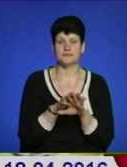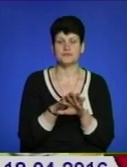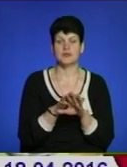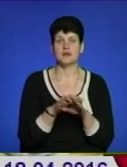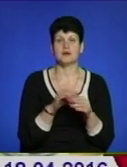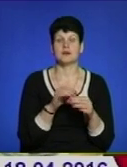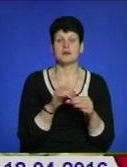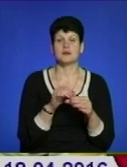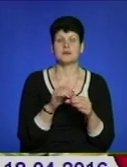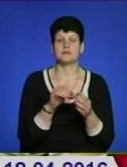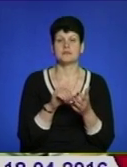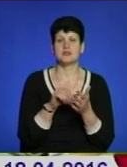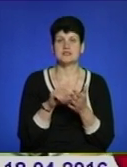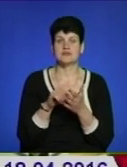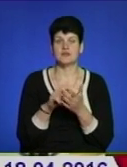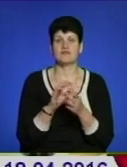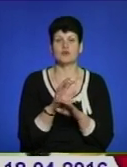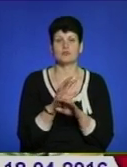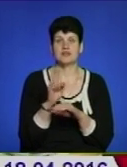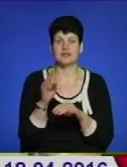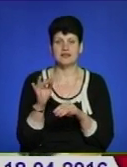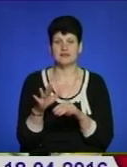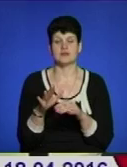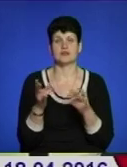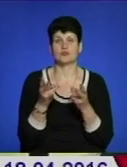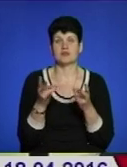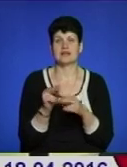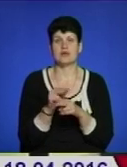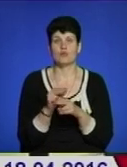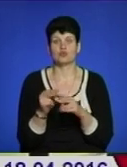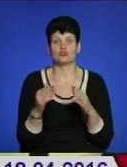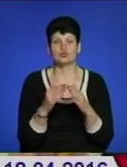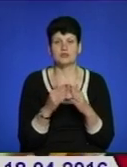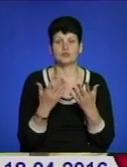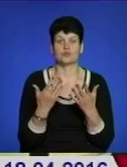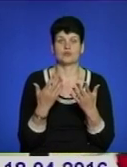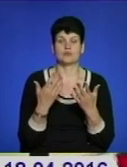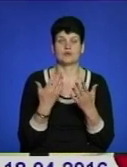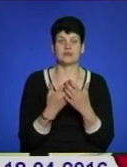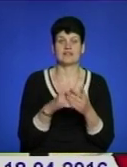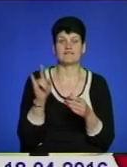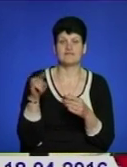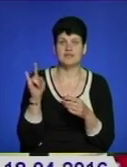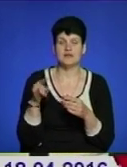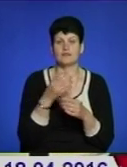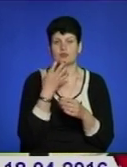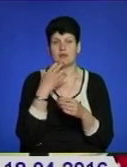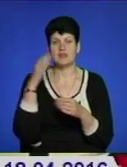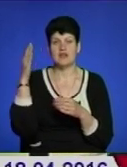представників виробників, які виробляють ті речі, які сьогодні необхідні для ремонту будинку, чи вікна, чи утеплення фасадів,